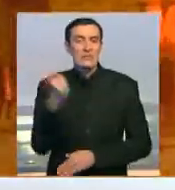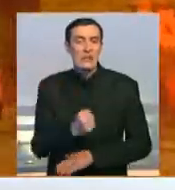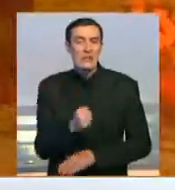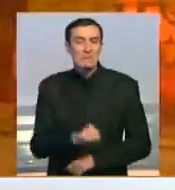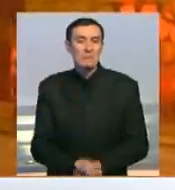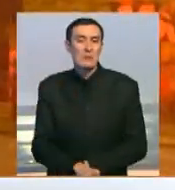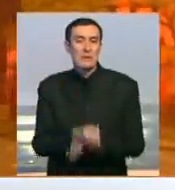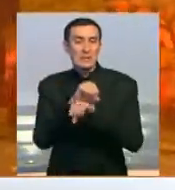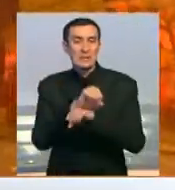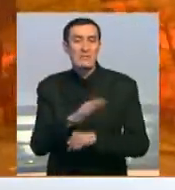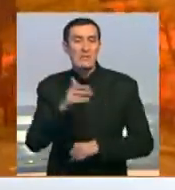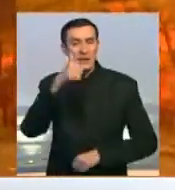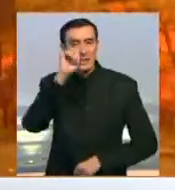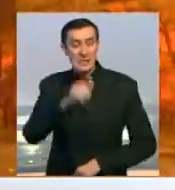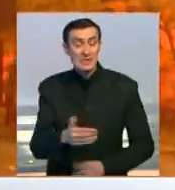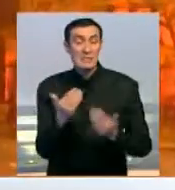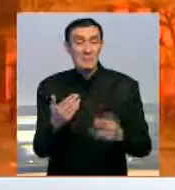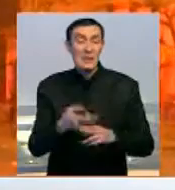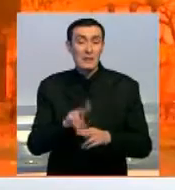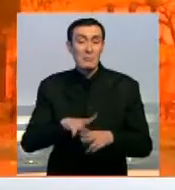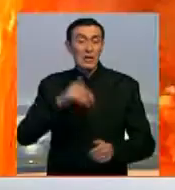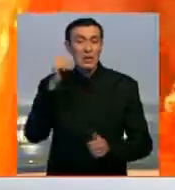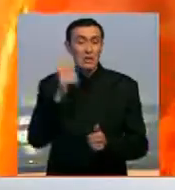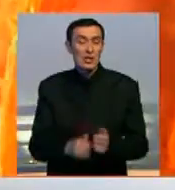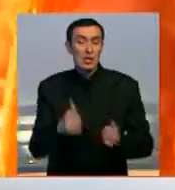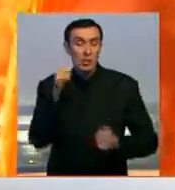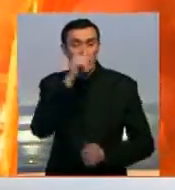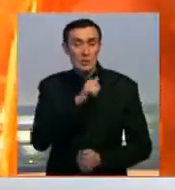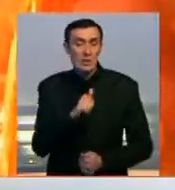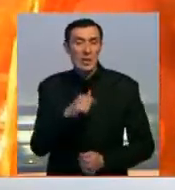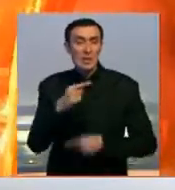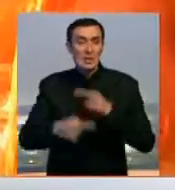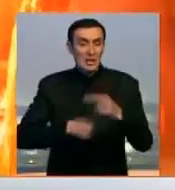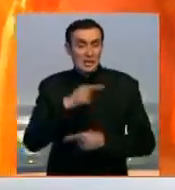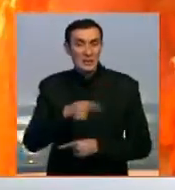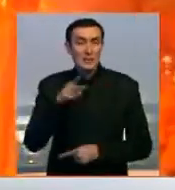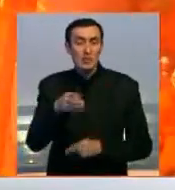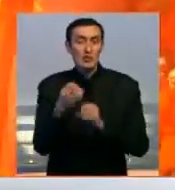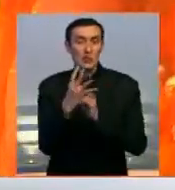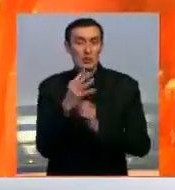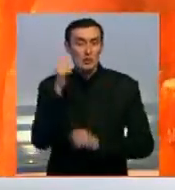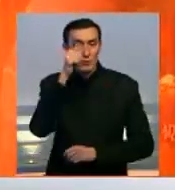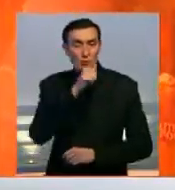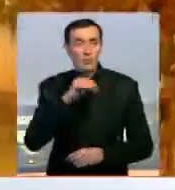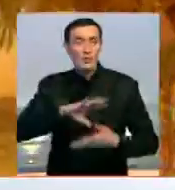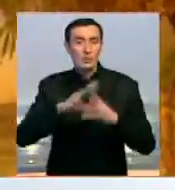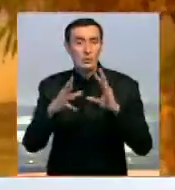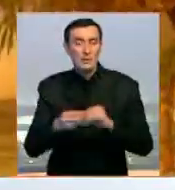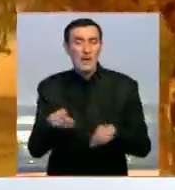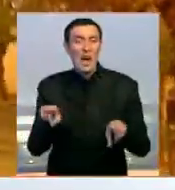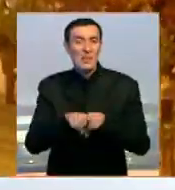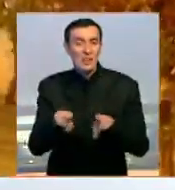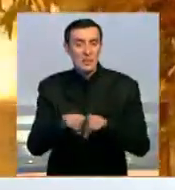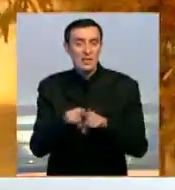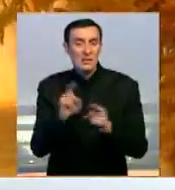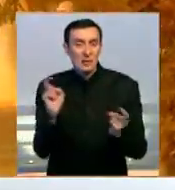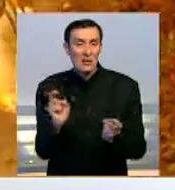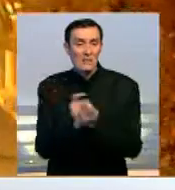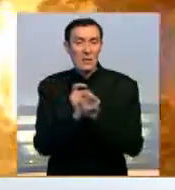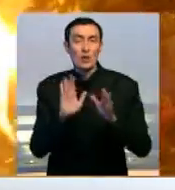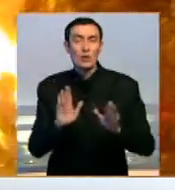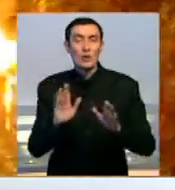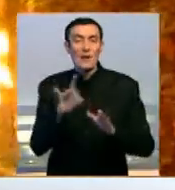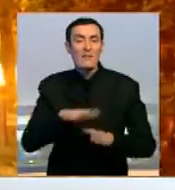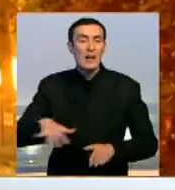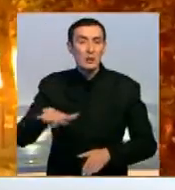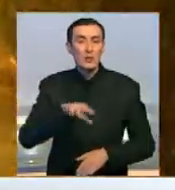двухнедельные протесты по всей стране. Теперь это стало ежегодной традицией. К слову, в 2014 году в результате аналогичных столкновений только